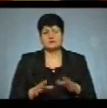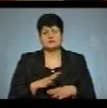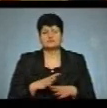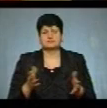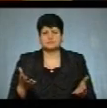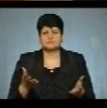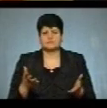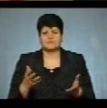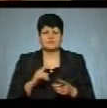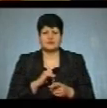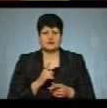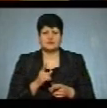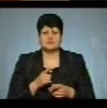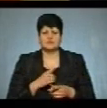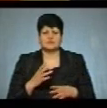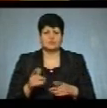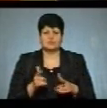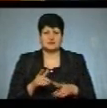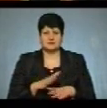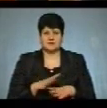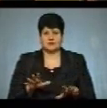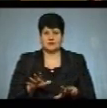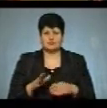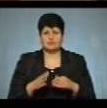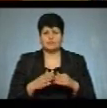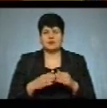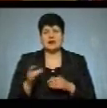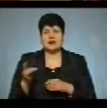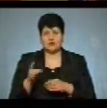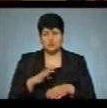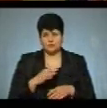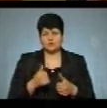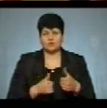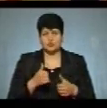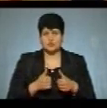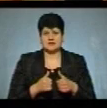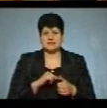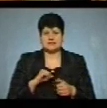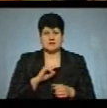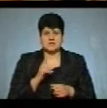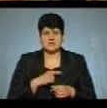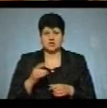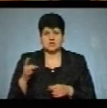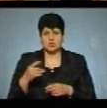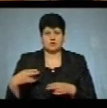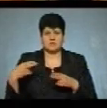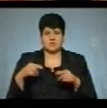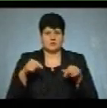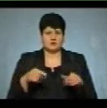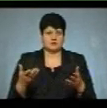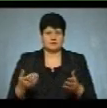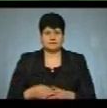ми не дуже сильно готувалися практично. Був районний турнір і самі сильніші з району поїхали просто